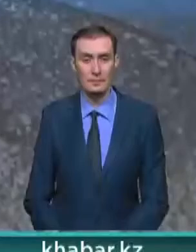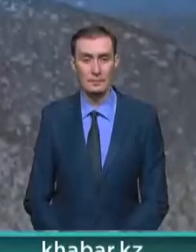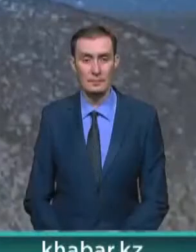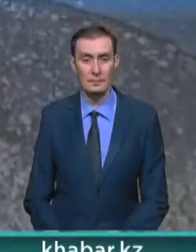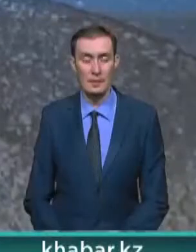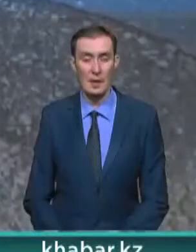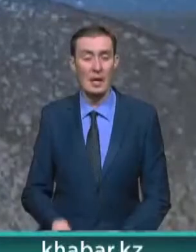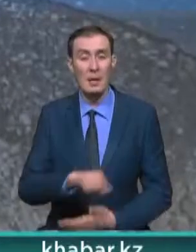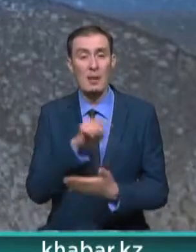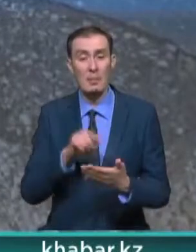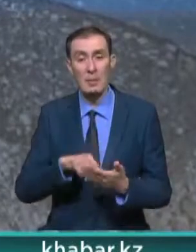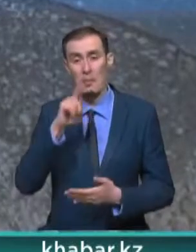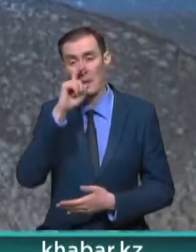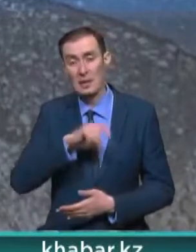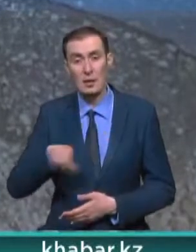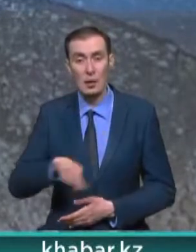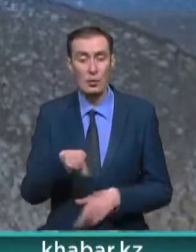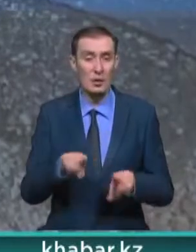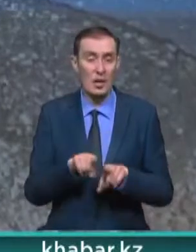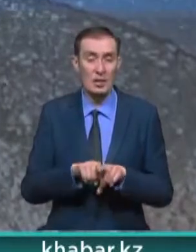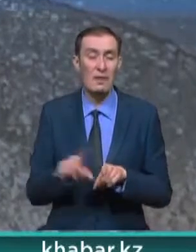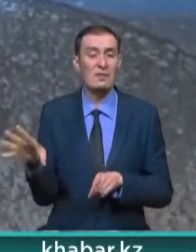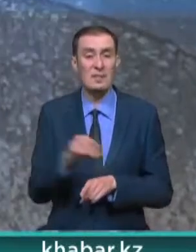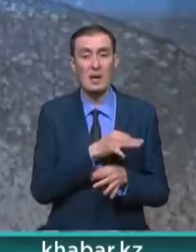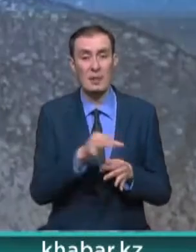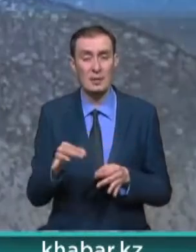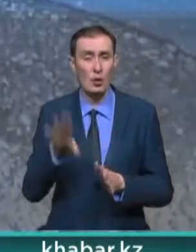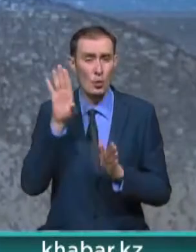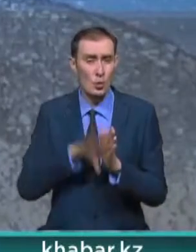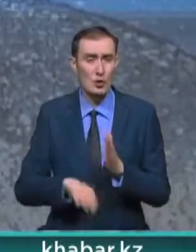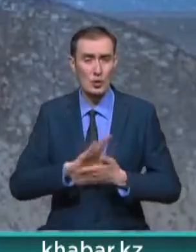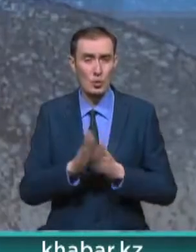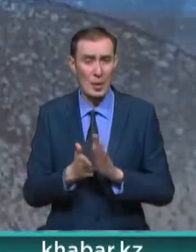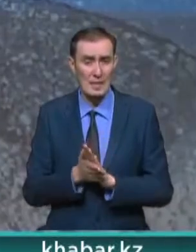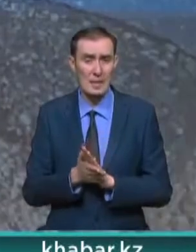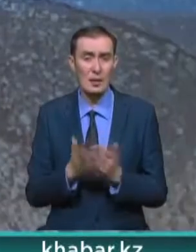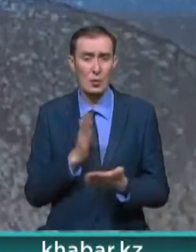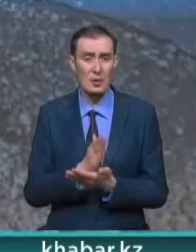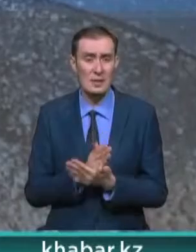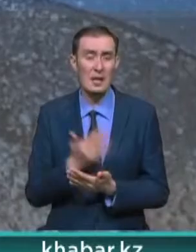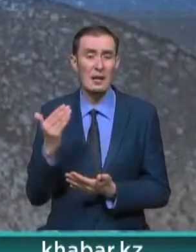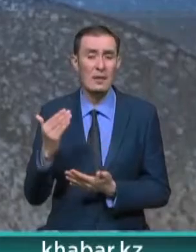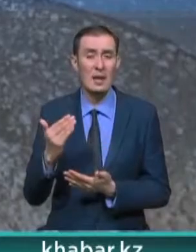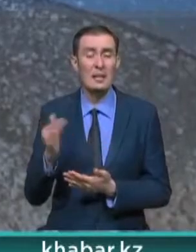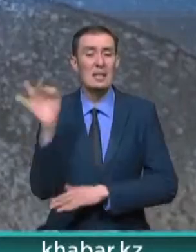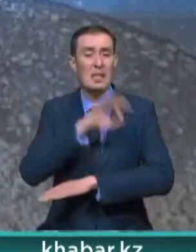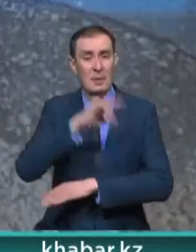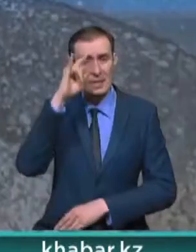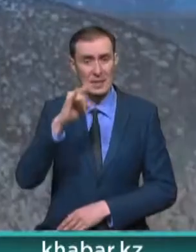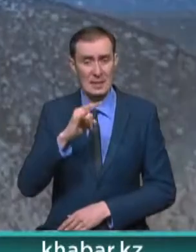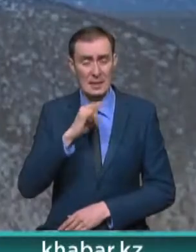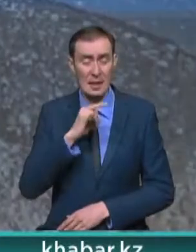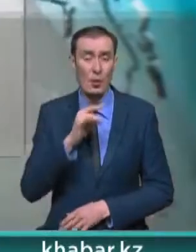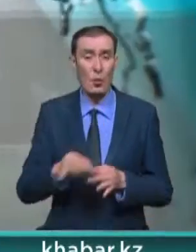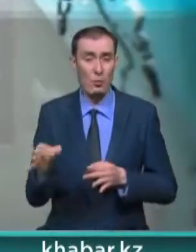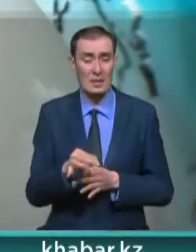впрочем проблема бездорожья не обошла стороной ни один регион страны и хуже всего по данным профильного ведомства дела обстоят на западе казахстана